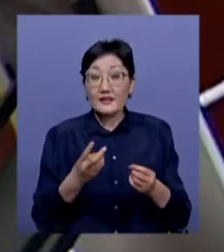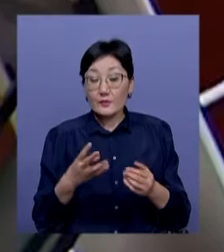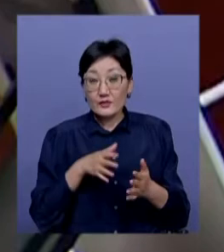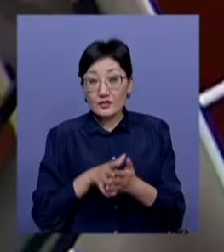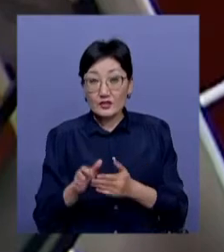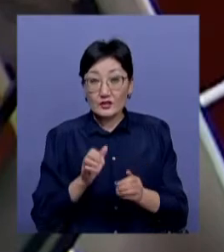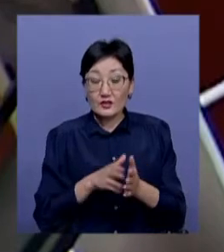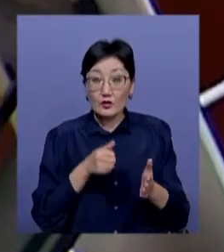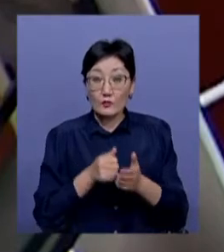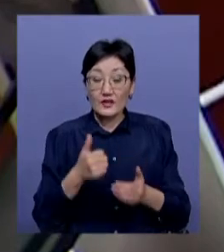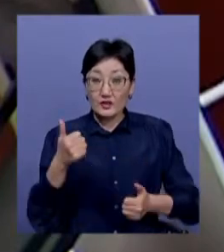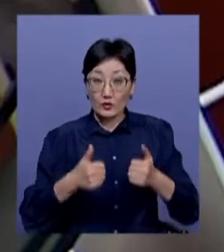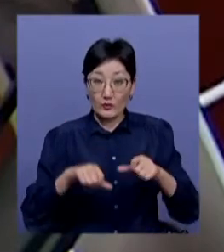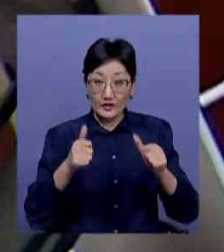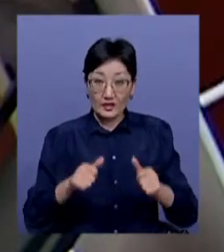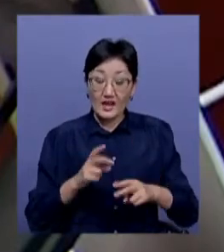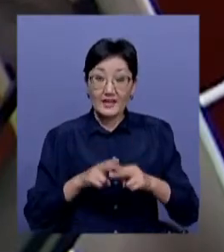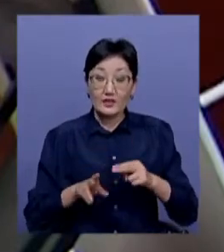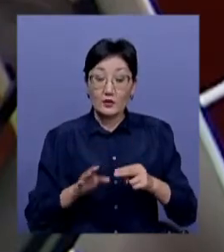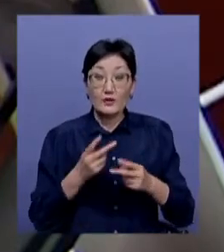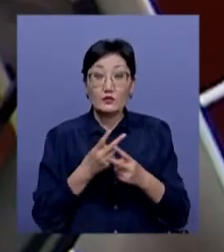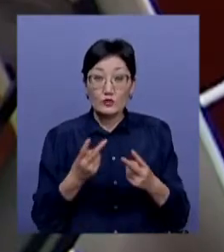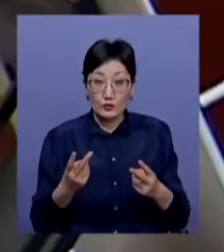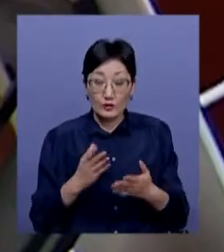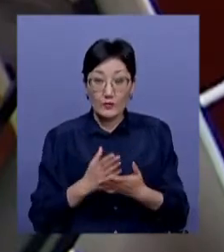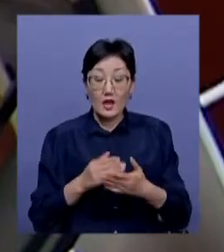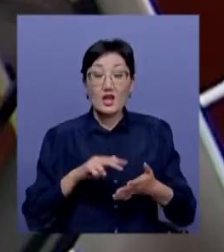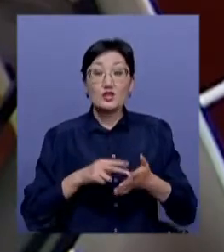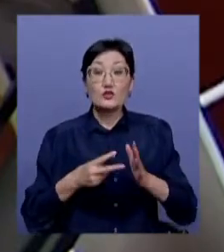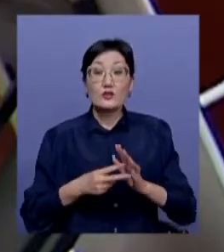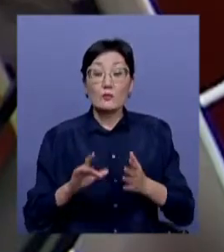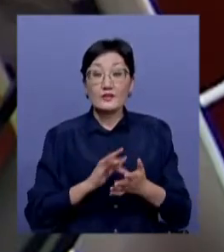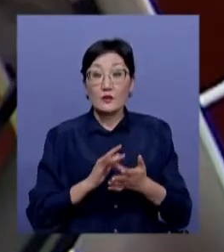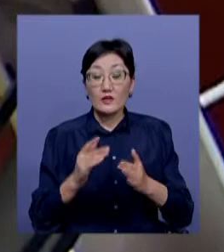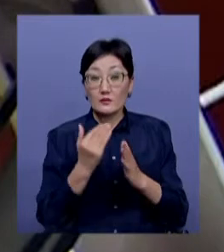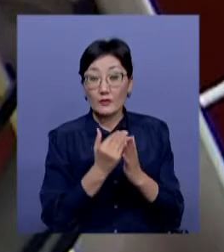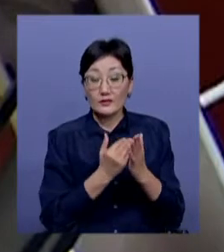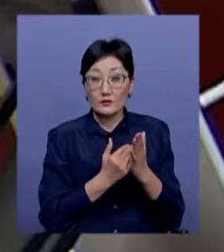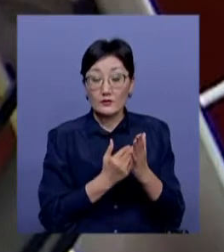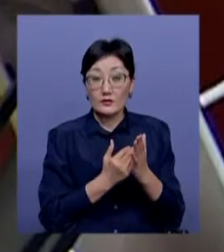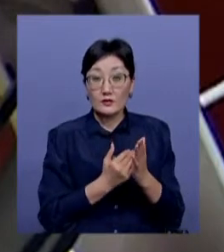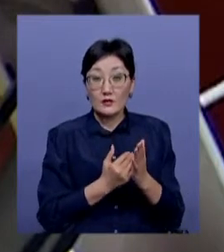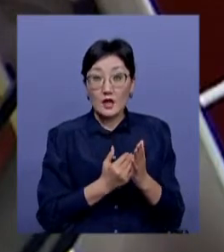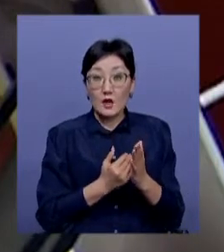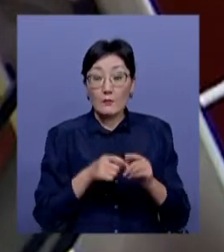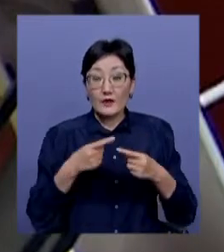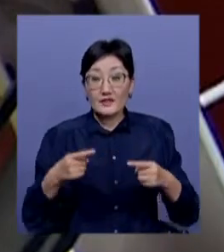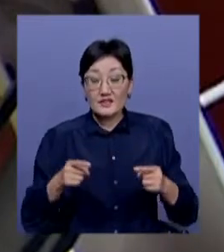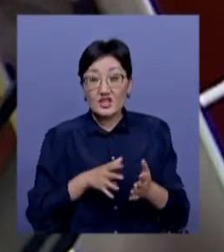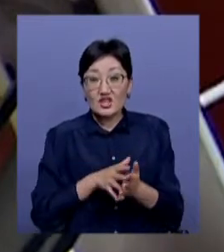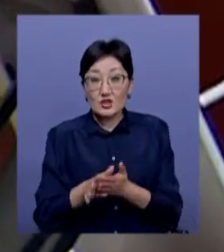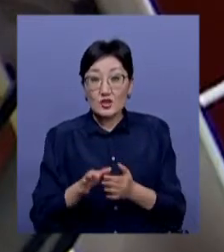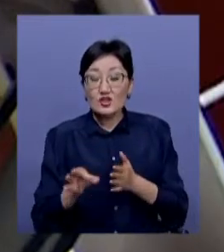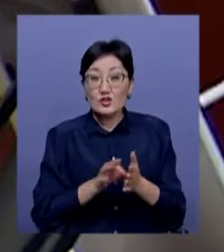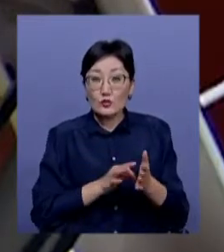әлі күнге дейін конкурстар рәсімдер аяқталмаған көріп отырмыз. Жоспарланған бюджеттік бағдарламалардан басқа шұғыл